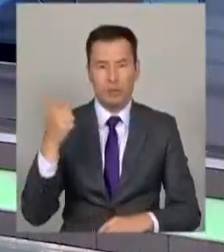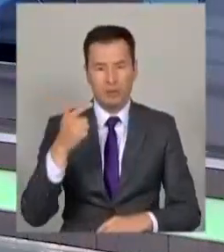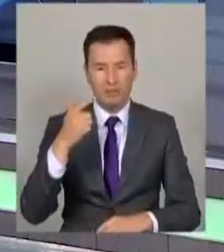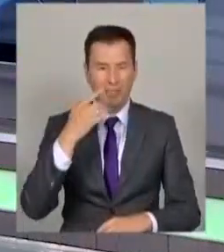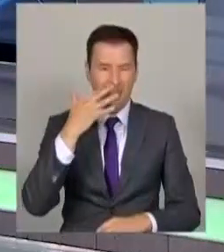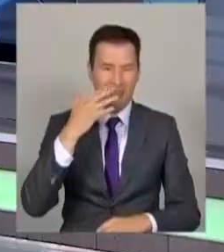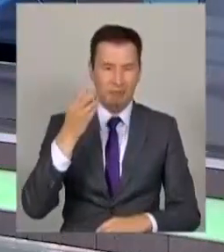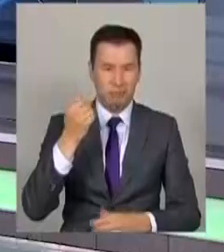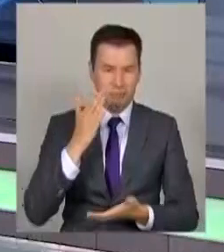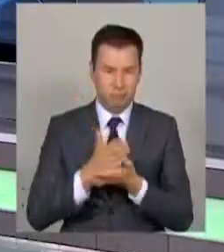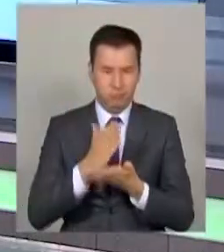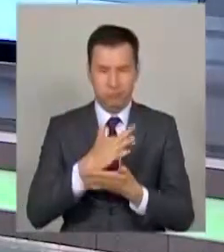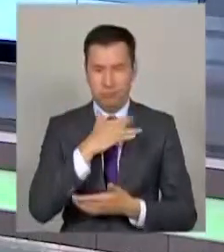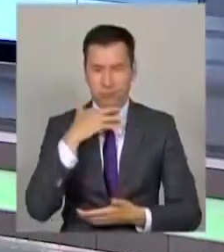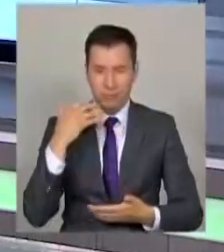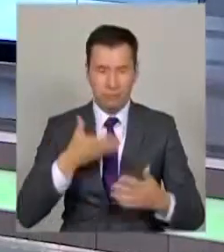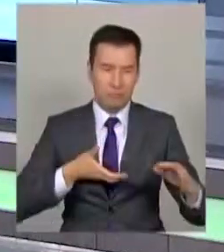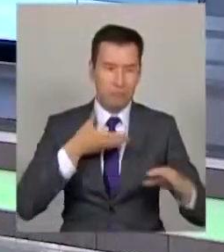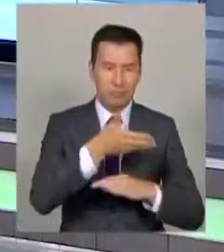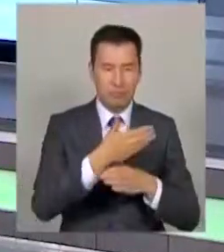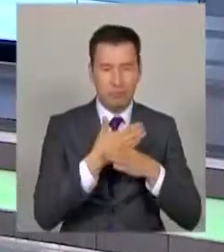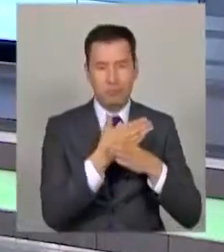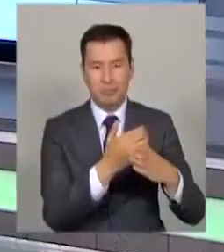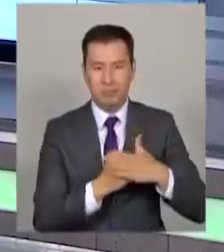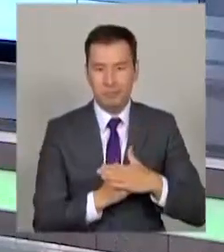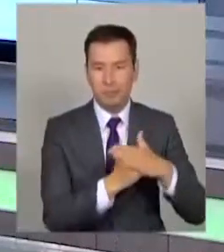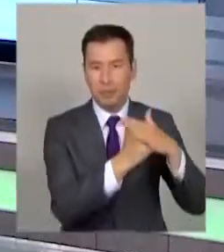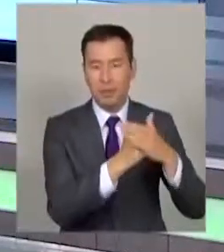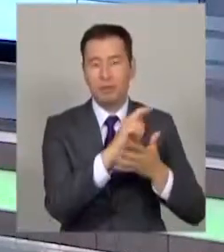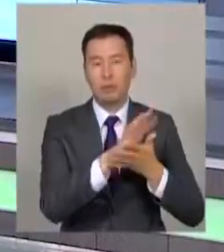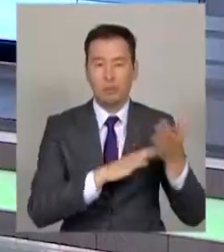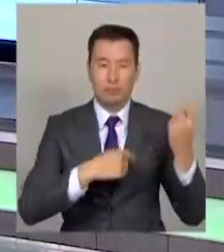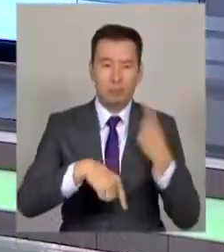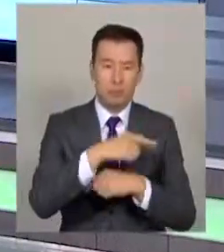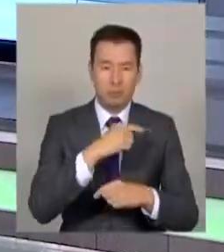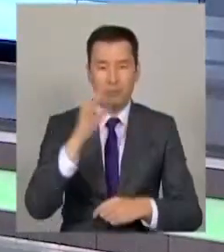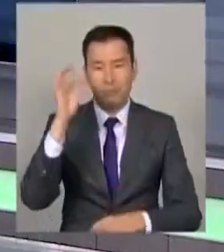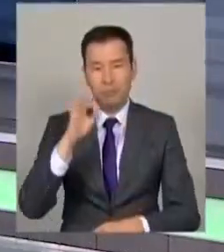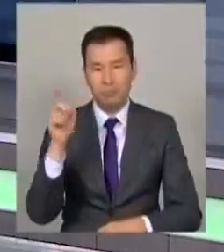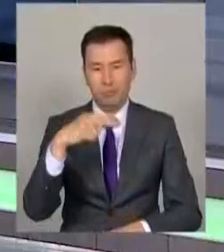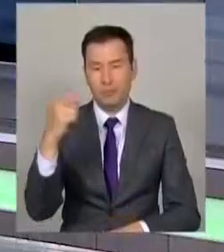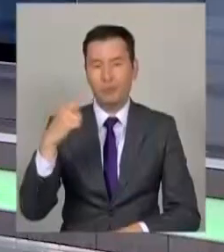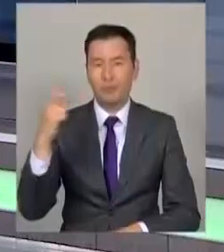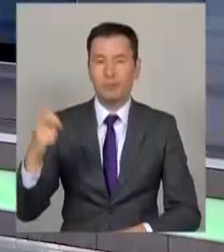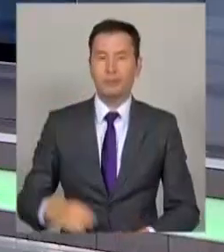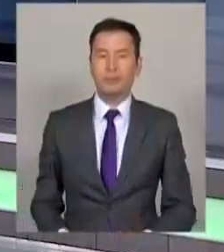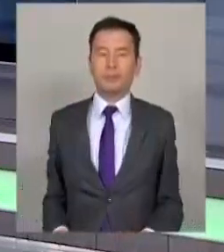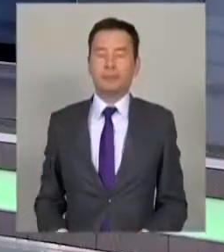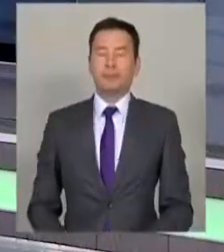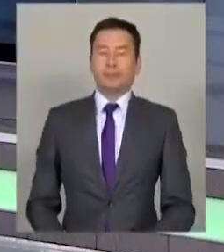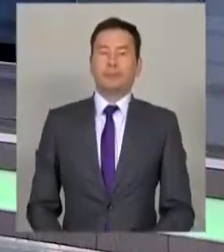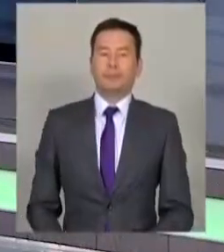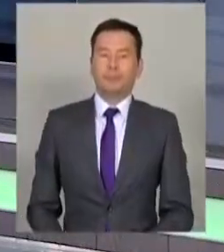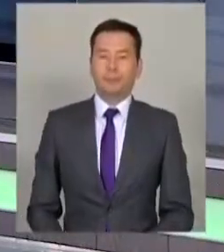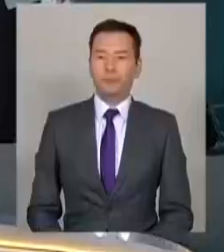дамуына үлесін қосып, маңызды бастамаларды қаржыландыруына жол ашады. Толығырақ бас қосуға қатысып келген әріптесім Айолым Көлжігіт